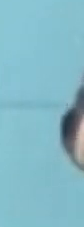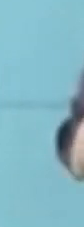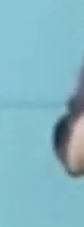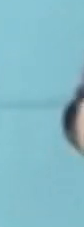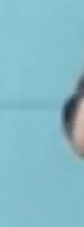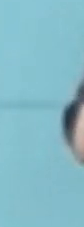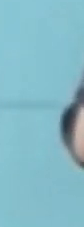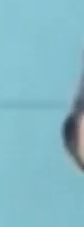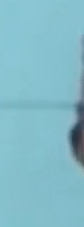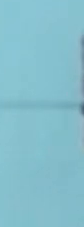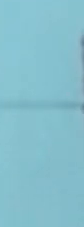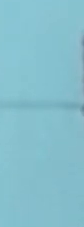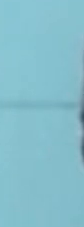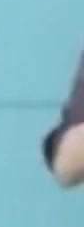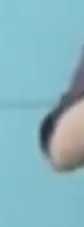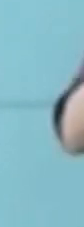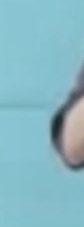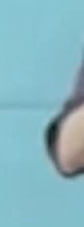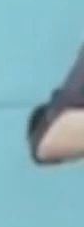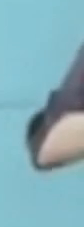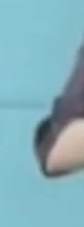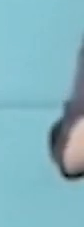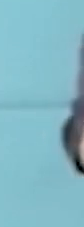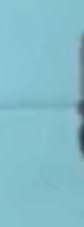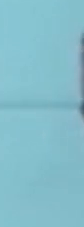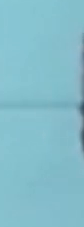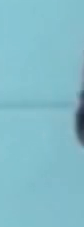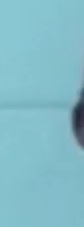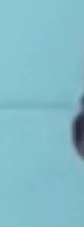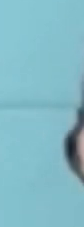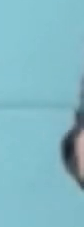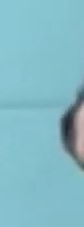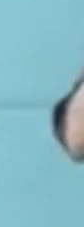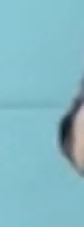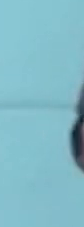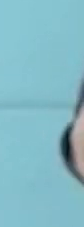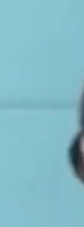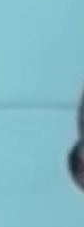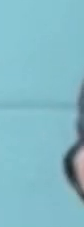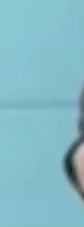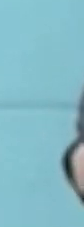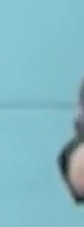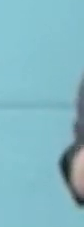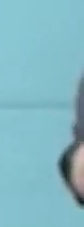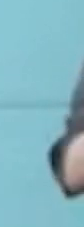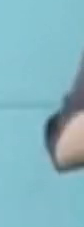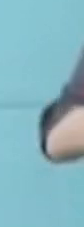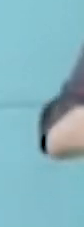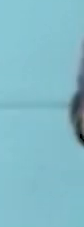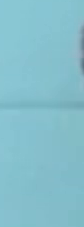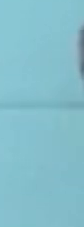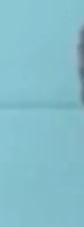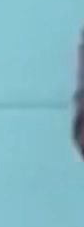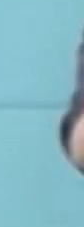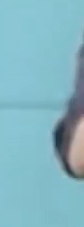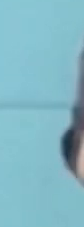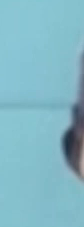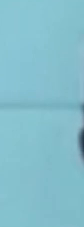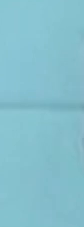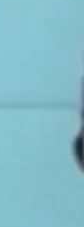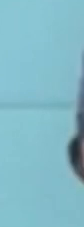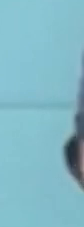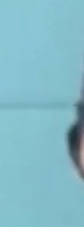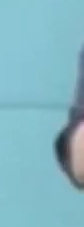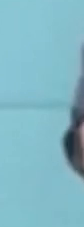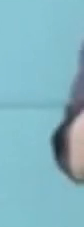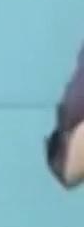知道哦，打第二剂才有比例会上升。那所以事实上，在第一前线工作的医护人员，不是只有累而已，他们还是有实